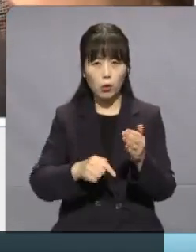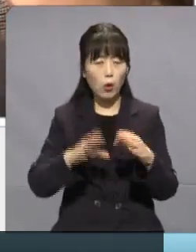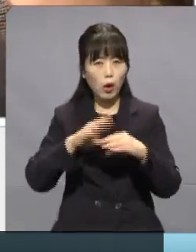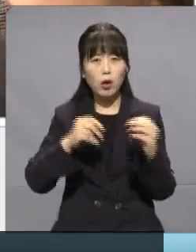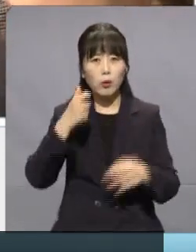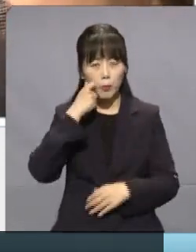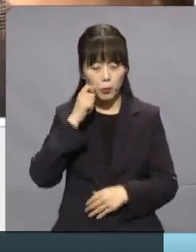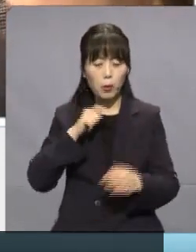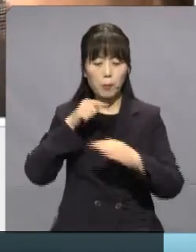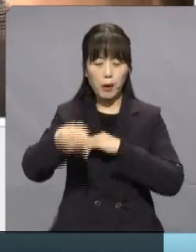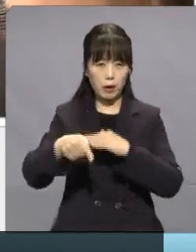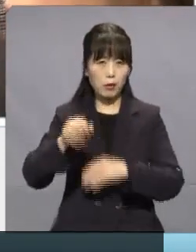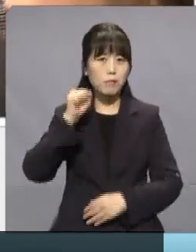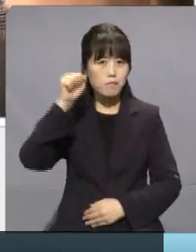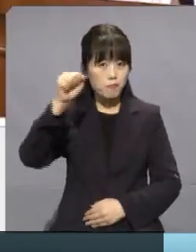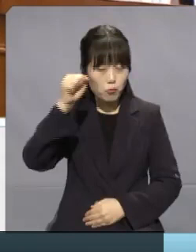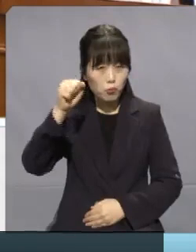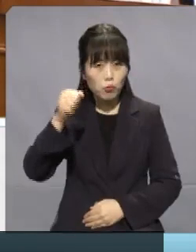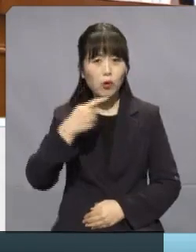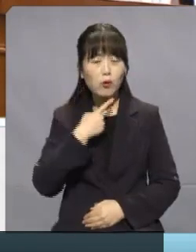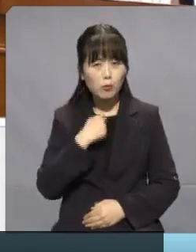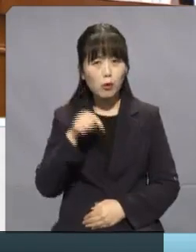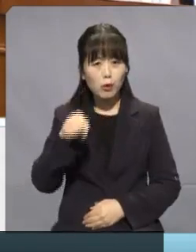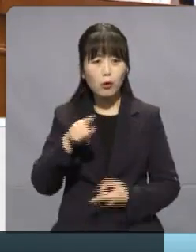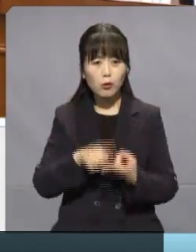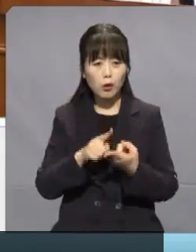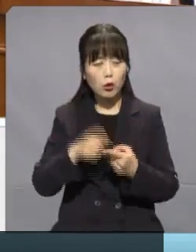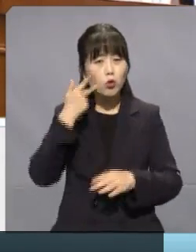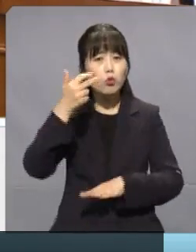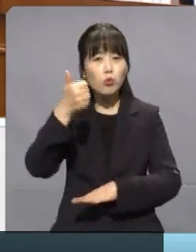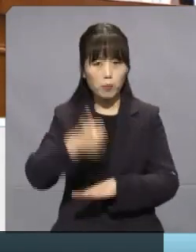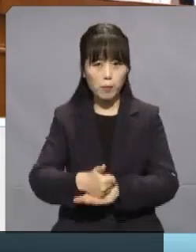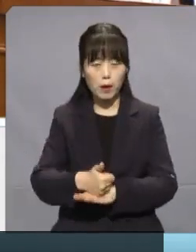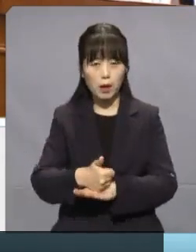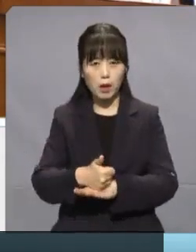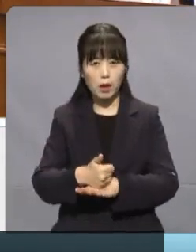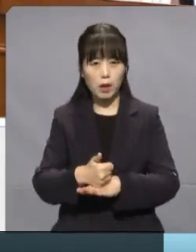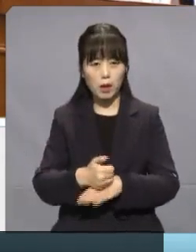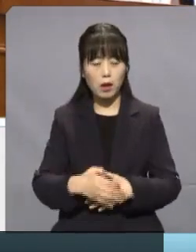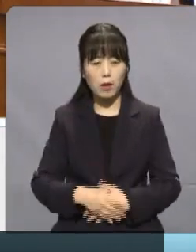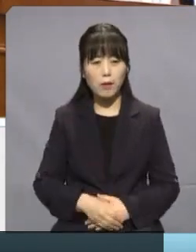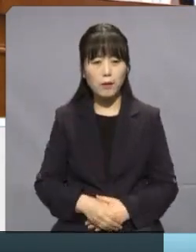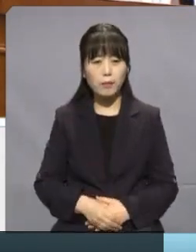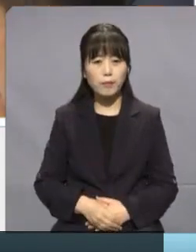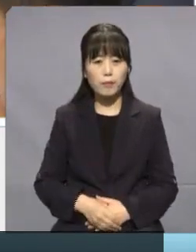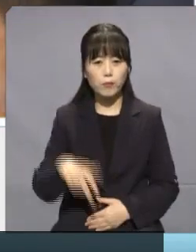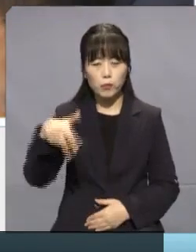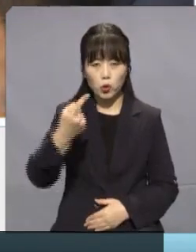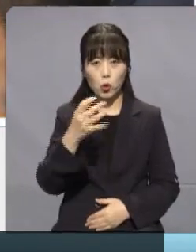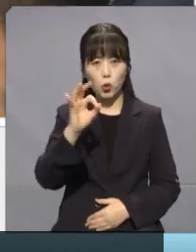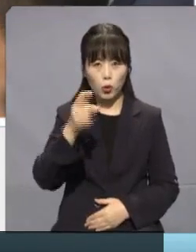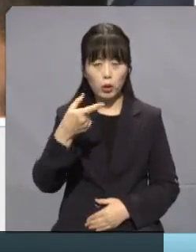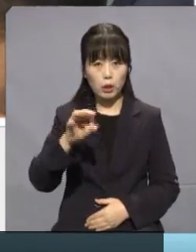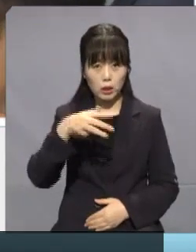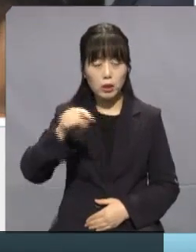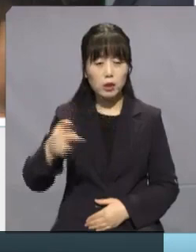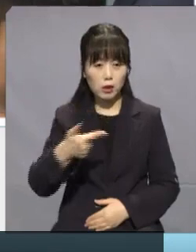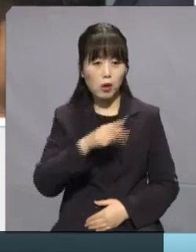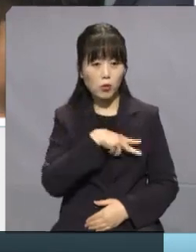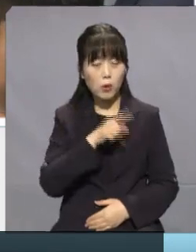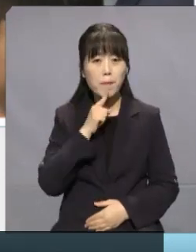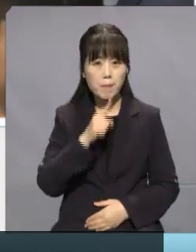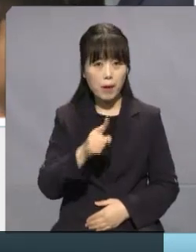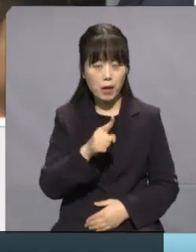거리 투쟁을 하겠다 자기 투쟁을 하겠다 그것도 하필이면 주말입니다 주말인데 종천 의원의 그